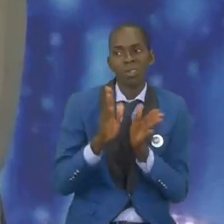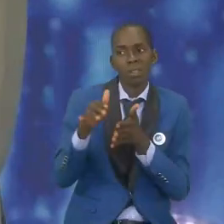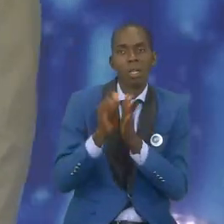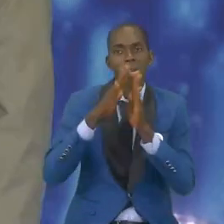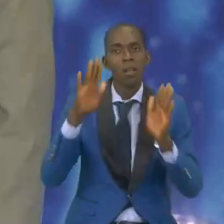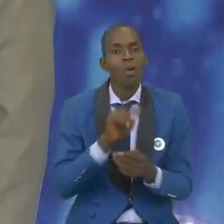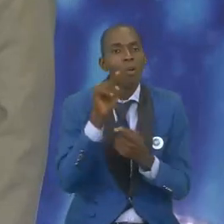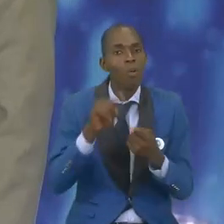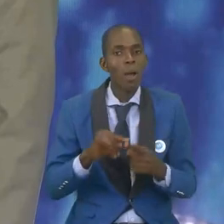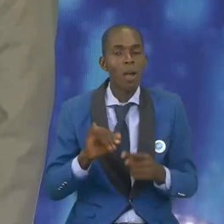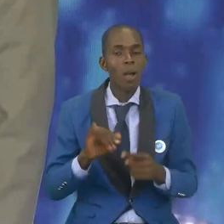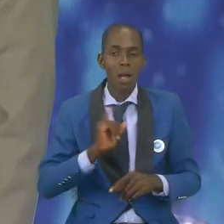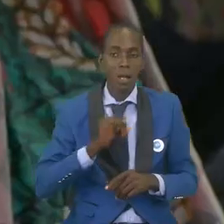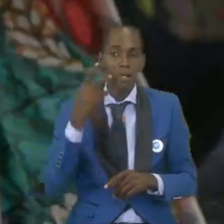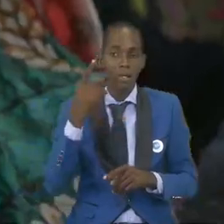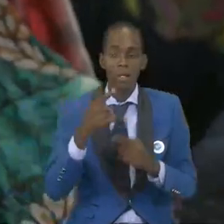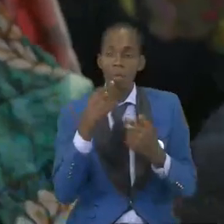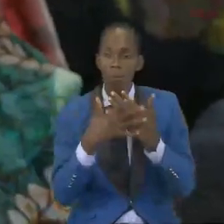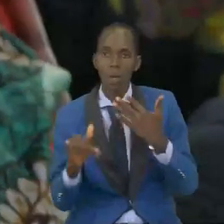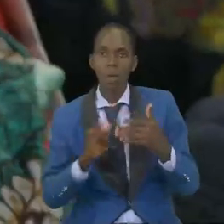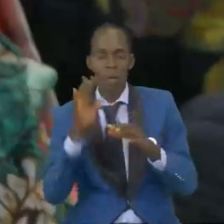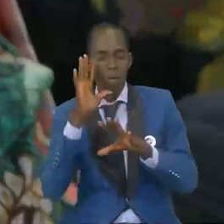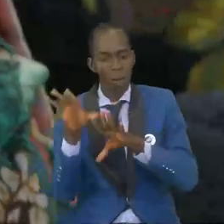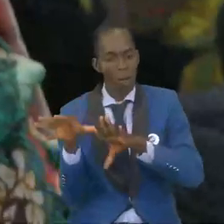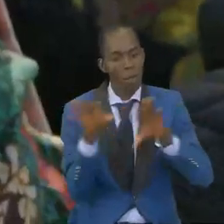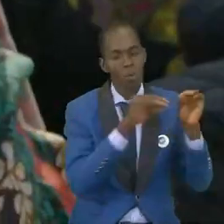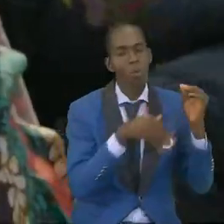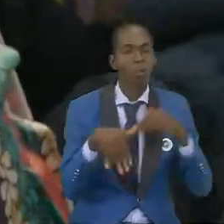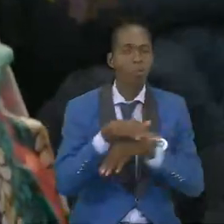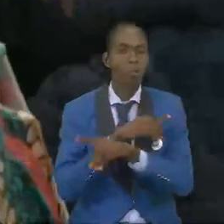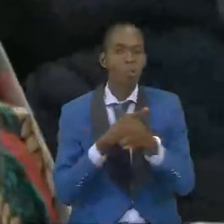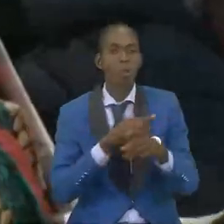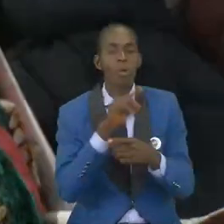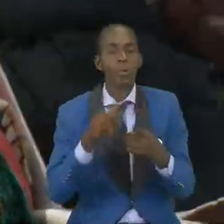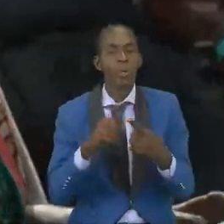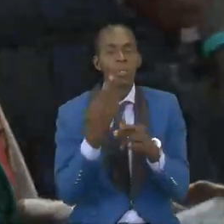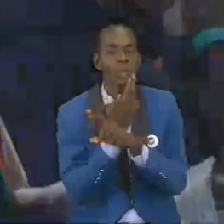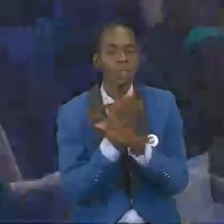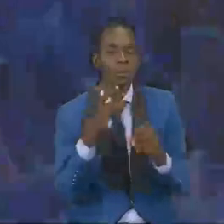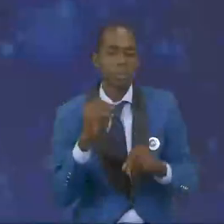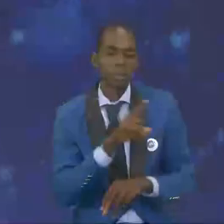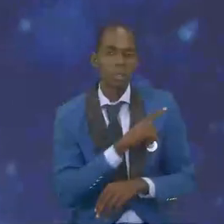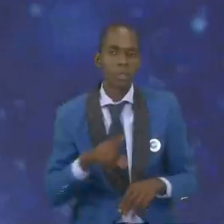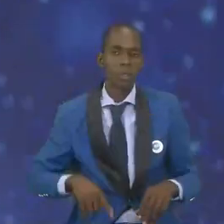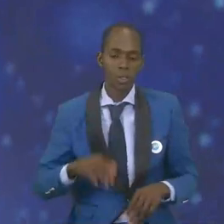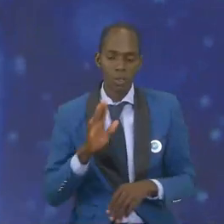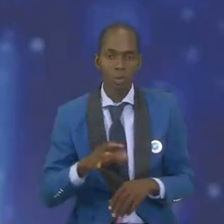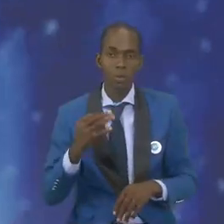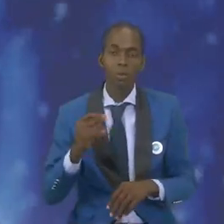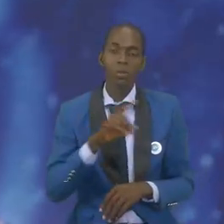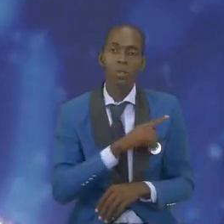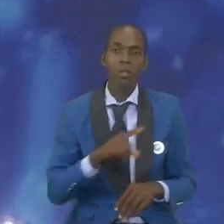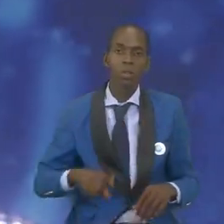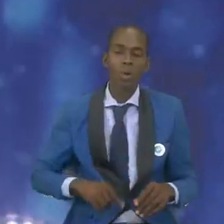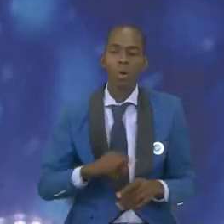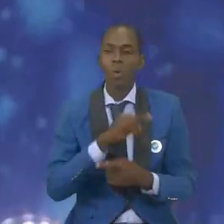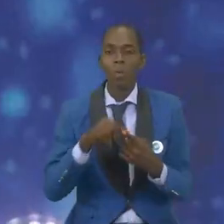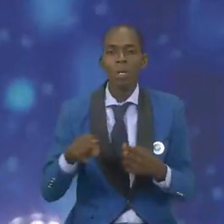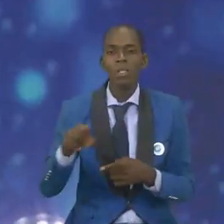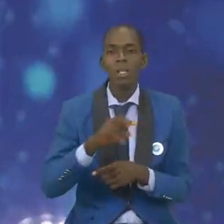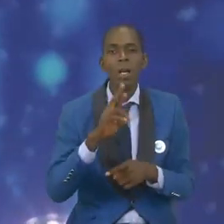un enfant de Dieu dedans. Avançons. Quand ils verront le sang, je passerai par-dessus vous. Quand le